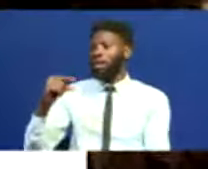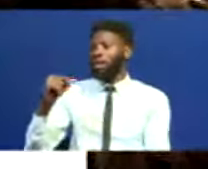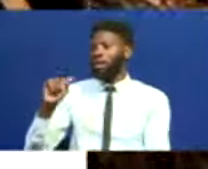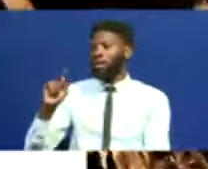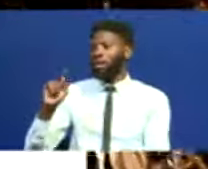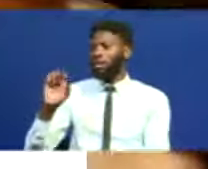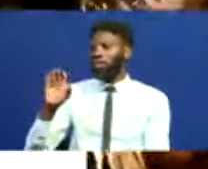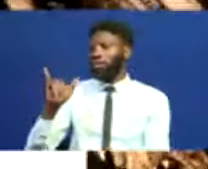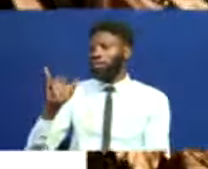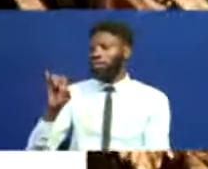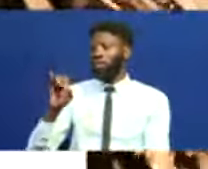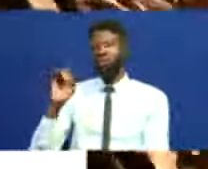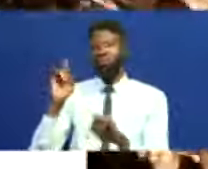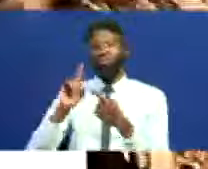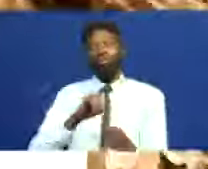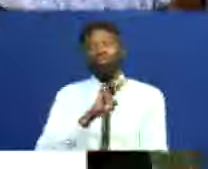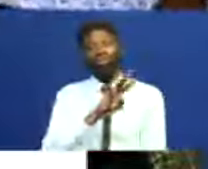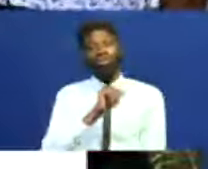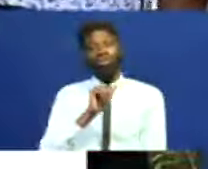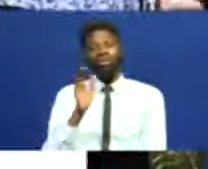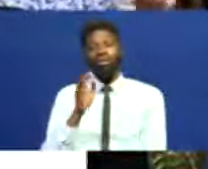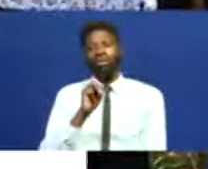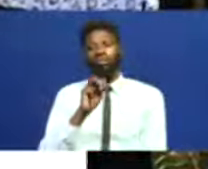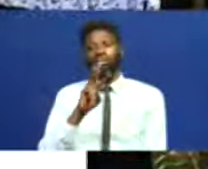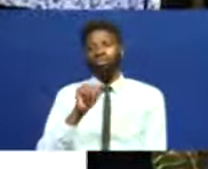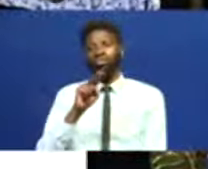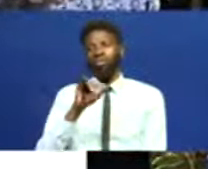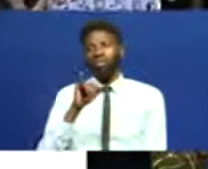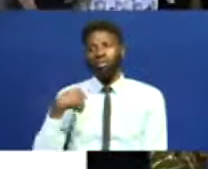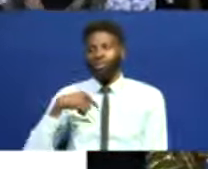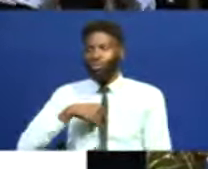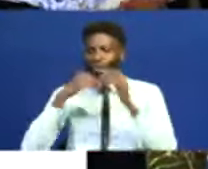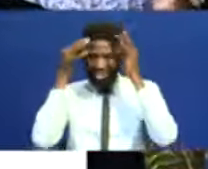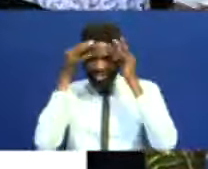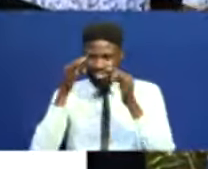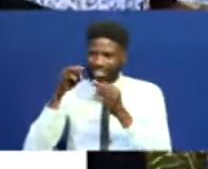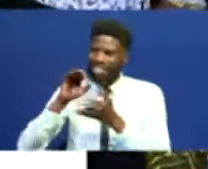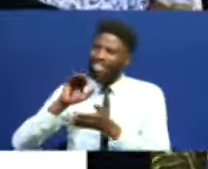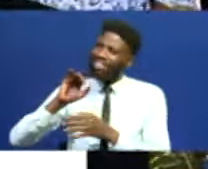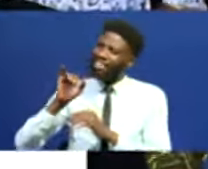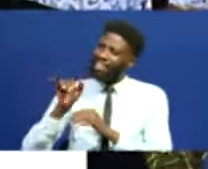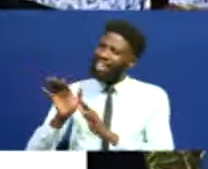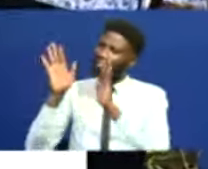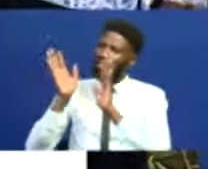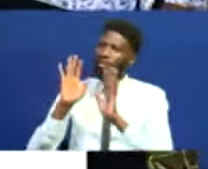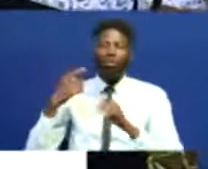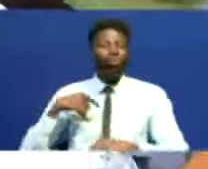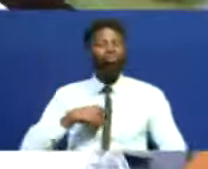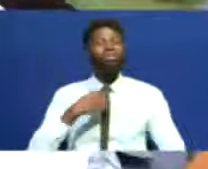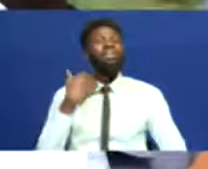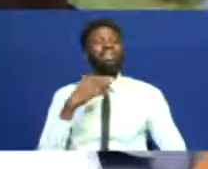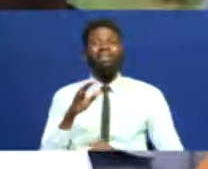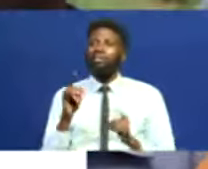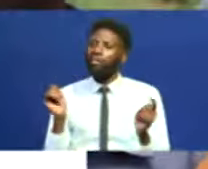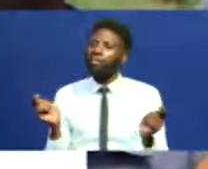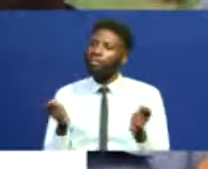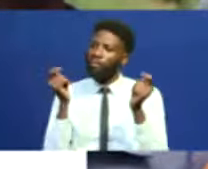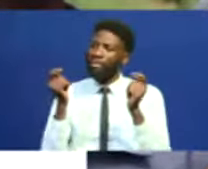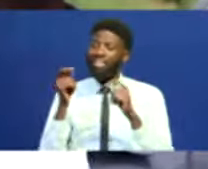Sasa tukaamua hakuna kitu ambacho tutabakisha kwa sababu uganga sisi hatutaki hapa. Wakati tumeanza kuona